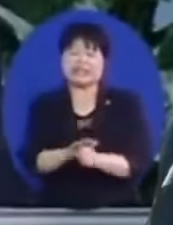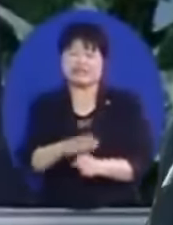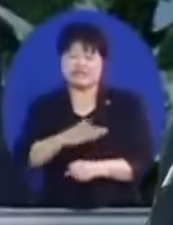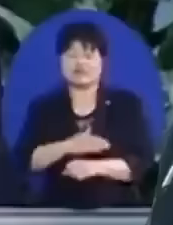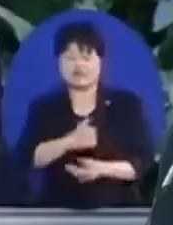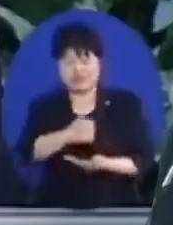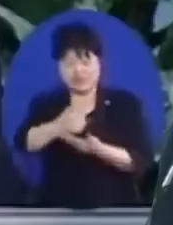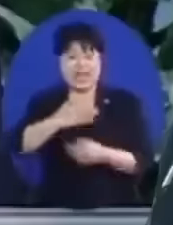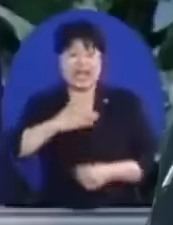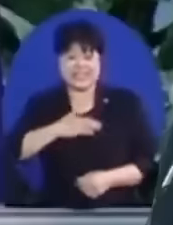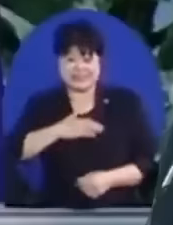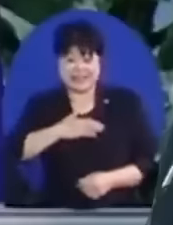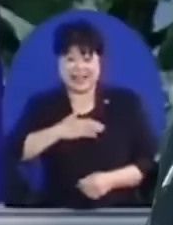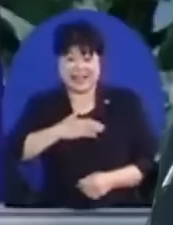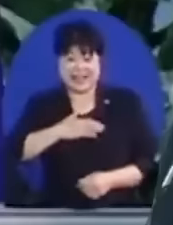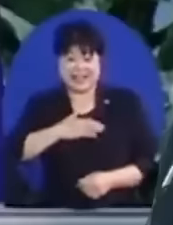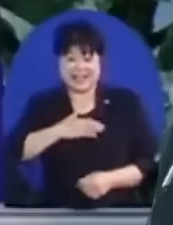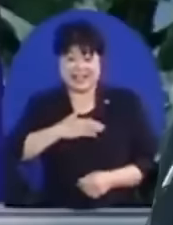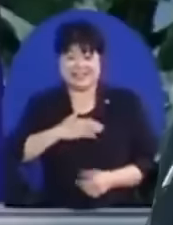아시나이다.